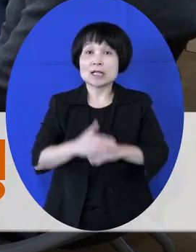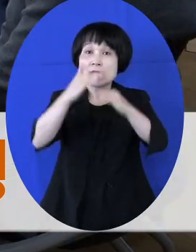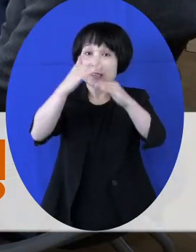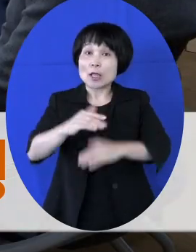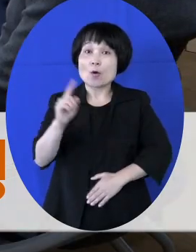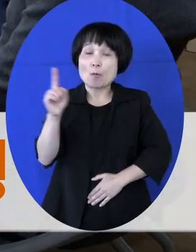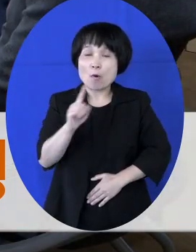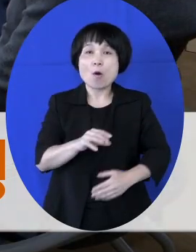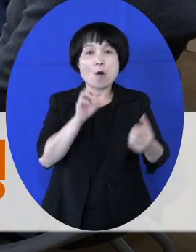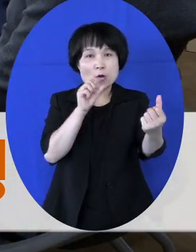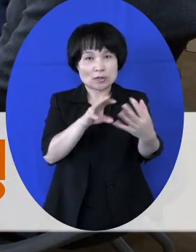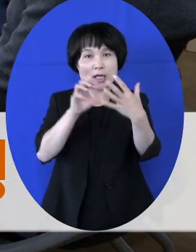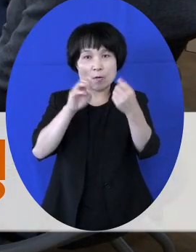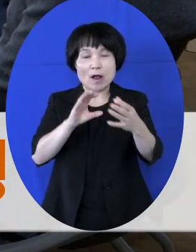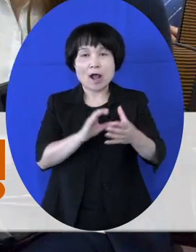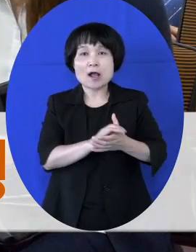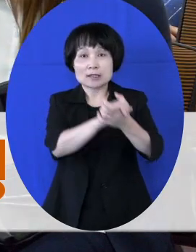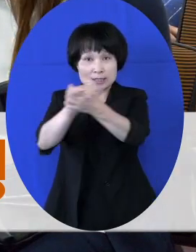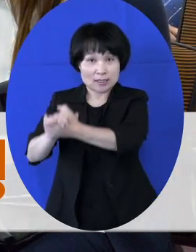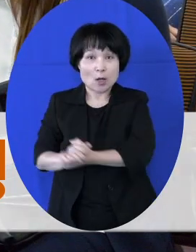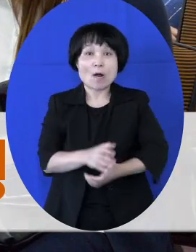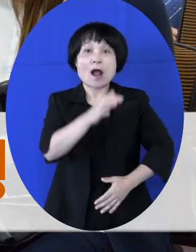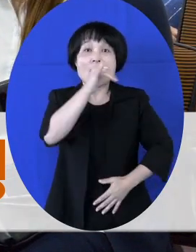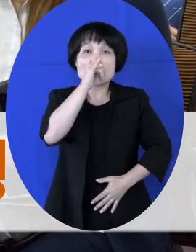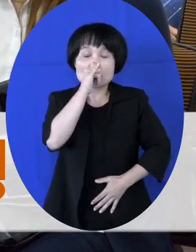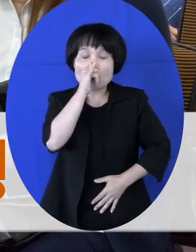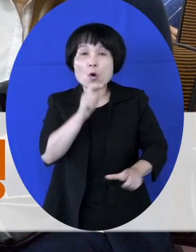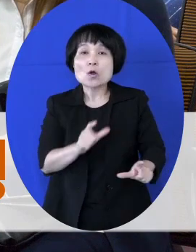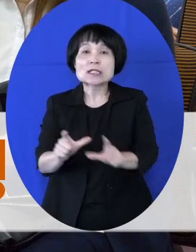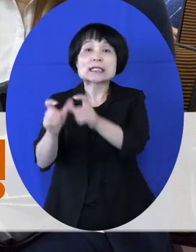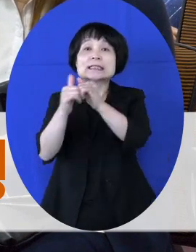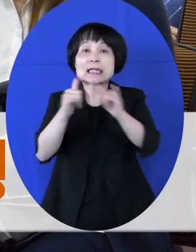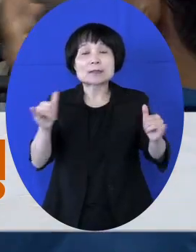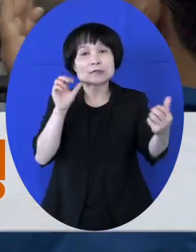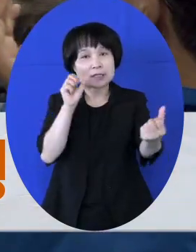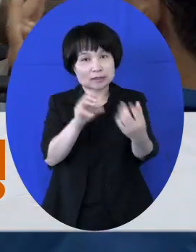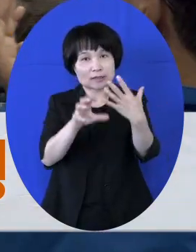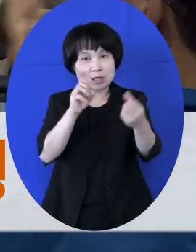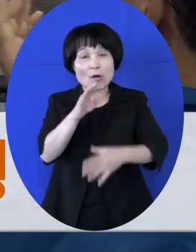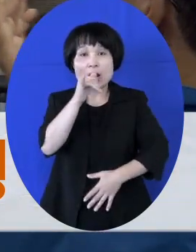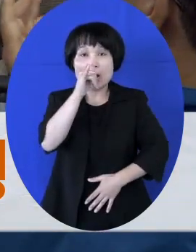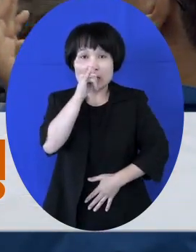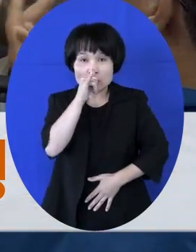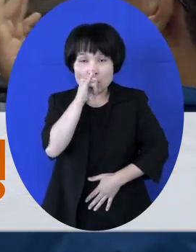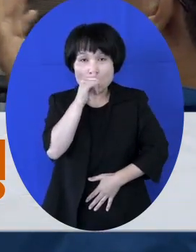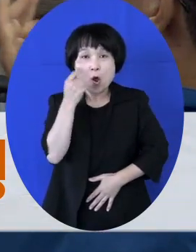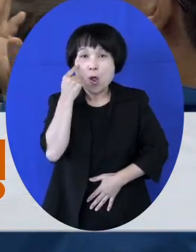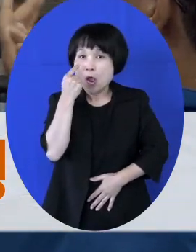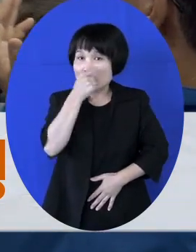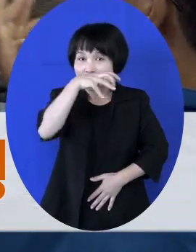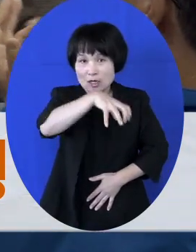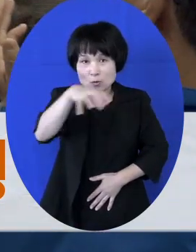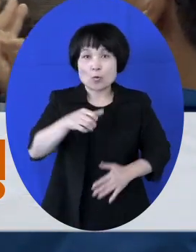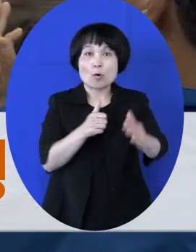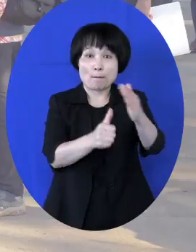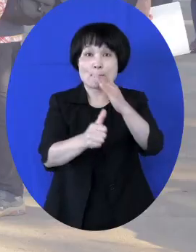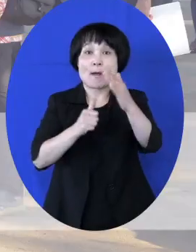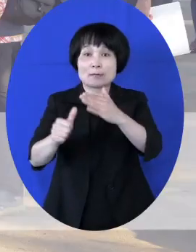환담을 시작으로 공주시 의회 방문, 지역 주민과의 대화, 그리고 현장 방문 등으로 진행됐습니다.